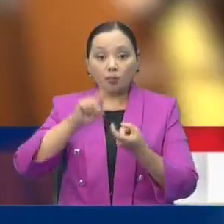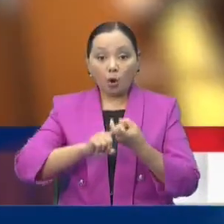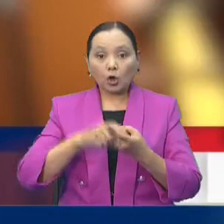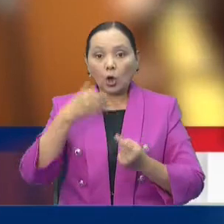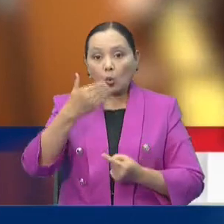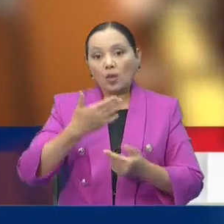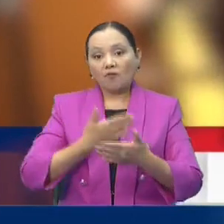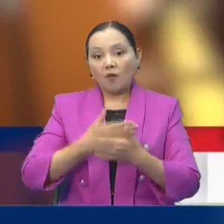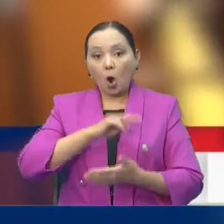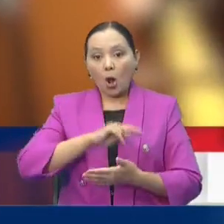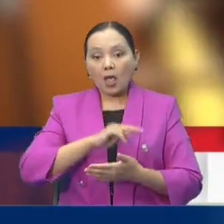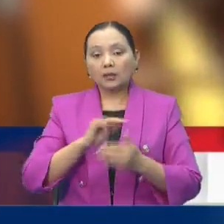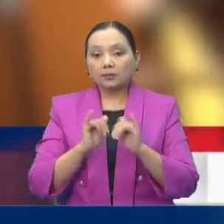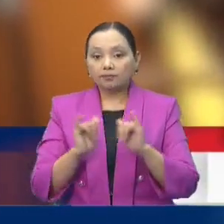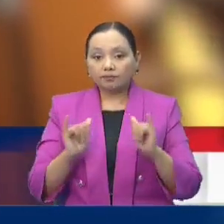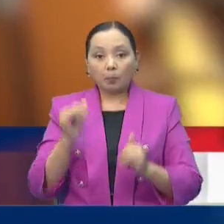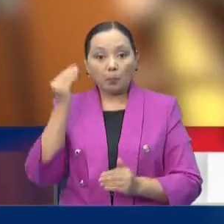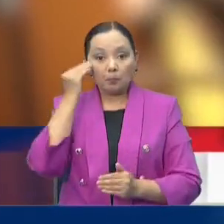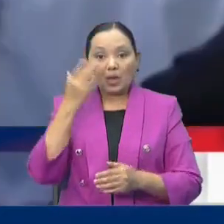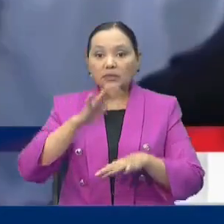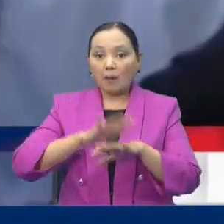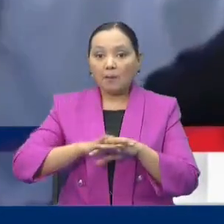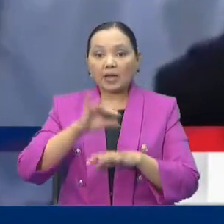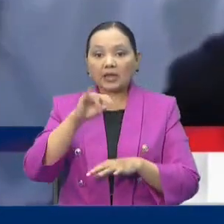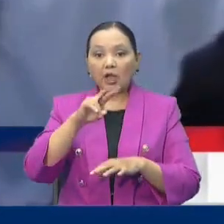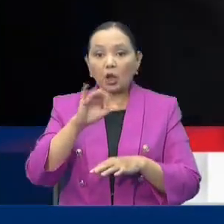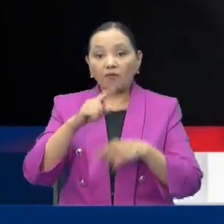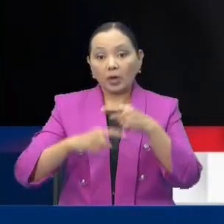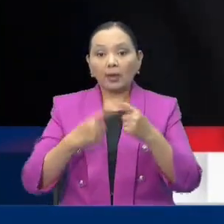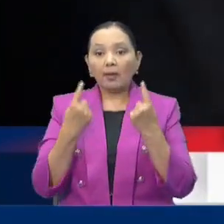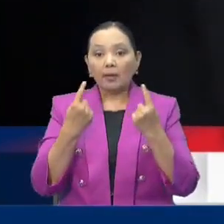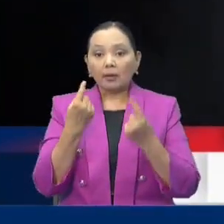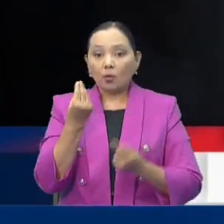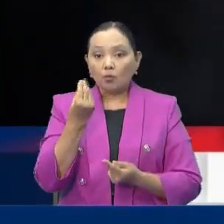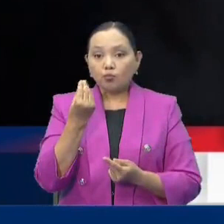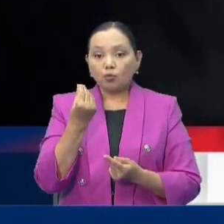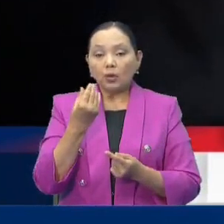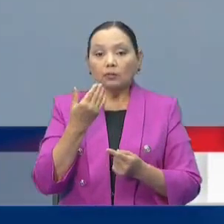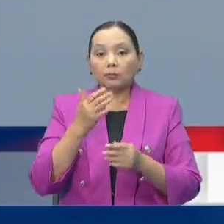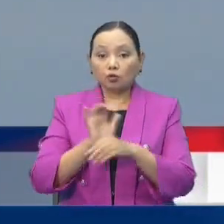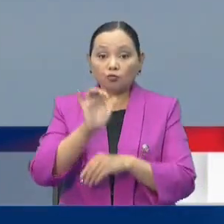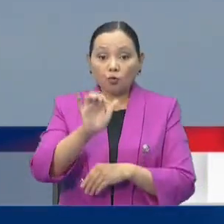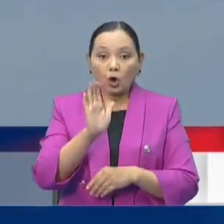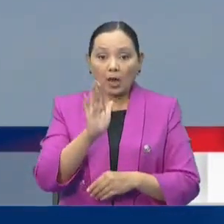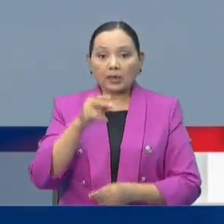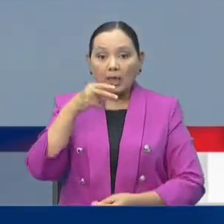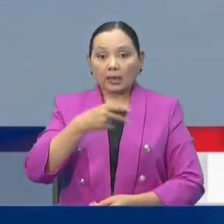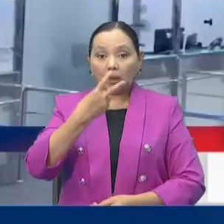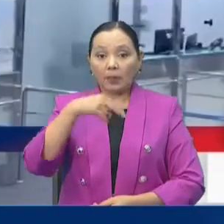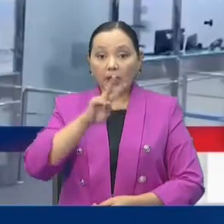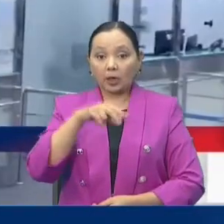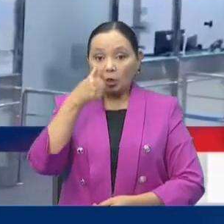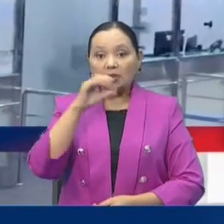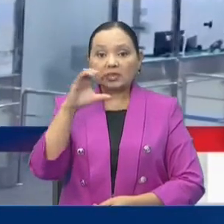uning faoliyatini faollashtirish maqsadida bank ilovasi orqali katta miqdorda pul mablag'i yuboradi. 2022